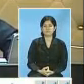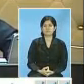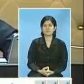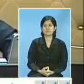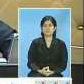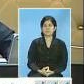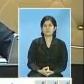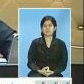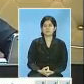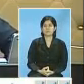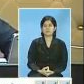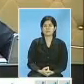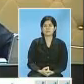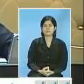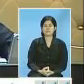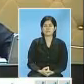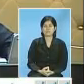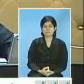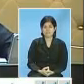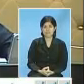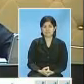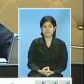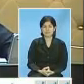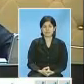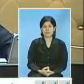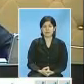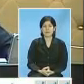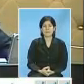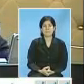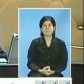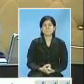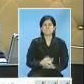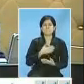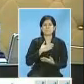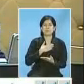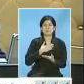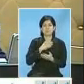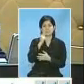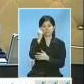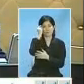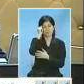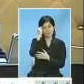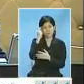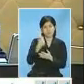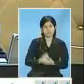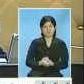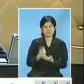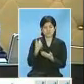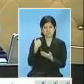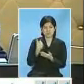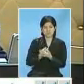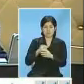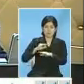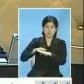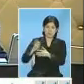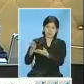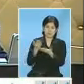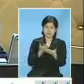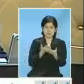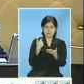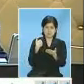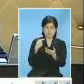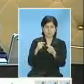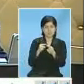คือข้อที่จริงเนี่ยเราก็ไม่ทราบหรอกครับว่าเขาจะเรียกไม่เรียกนะครับแต่เป็นข้อ